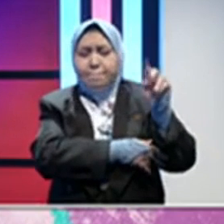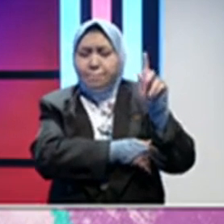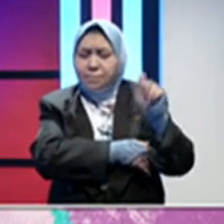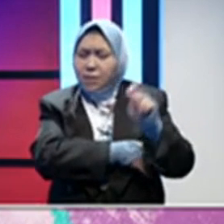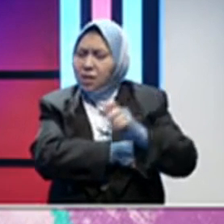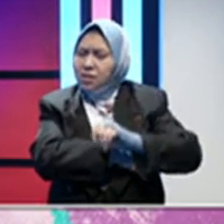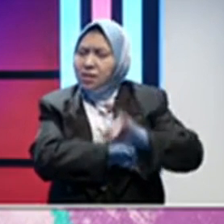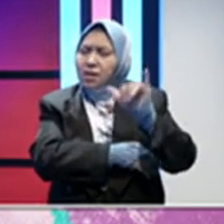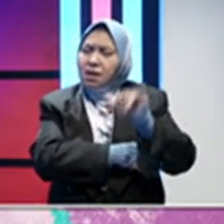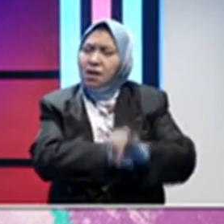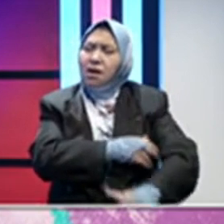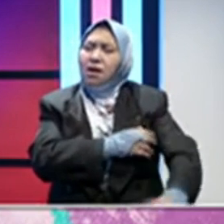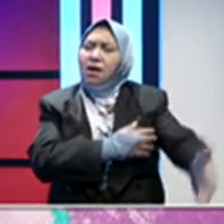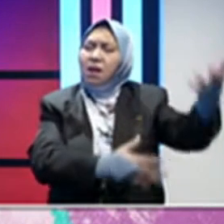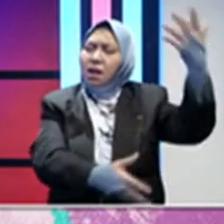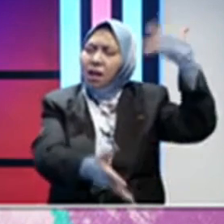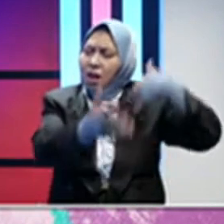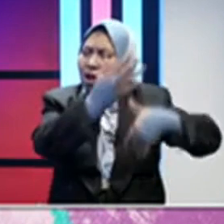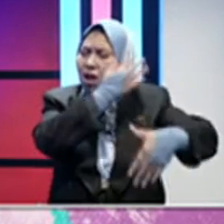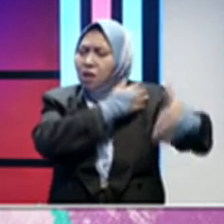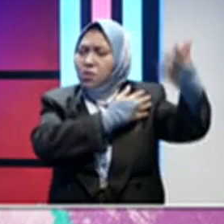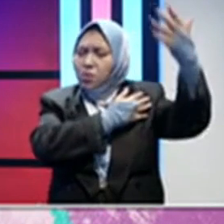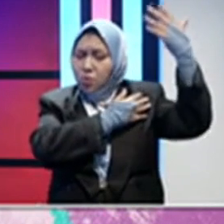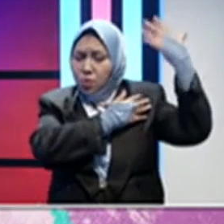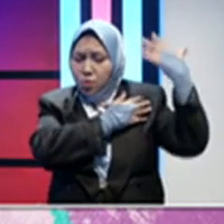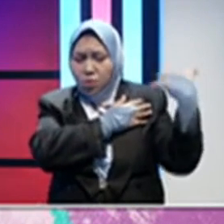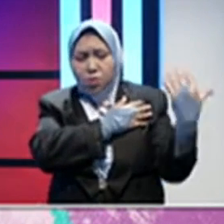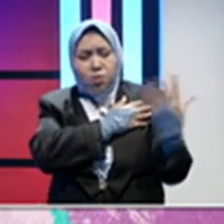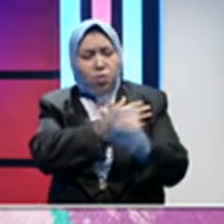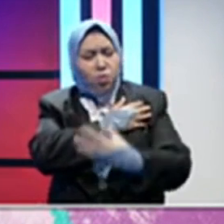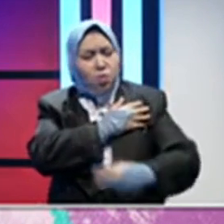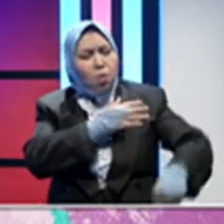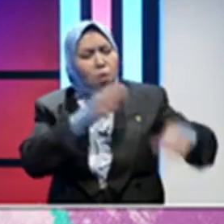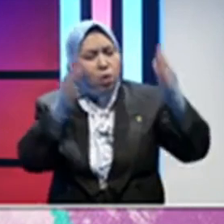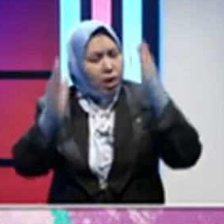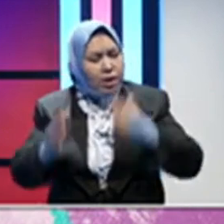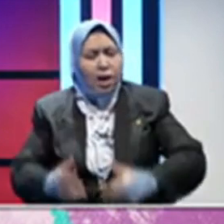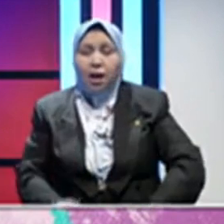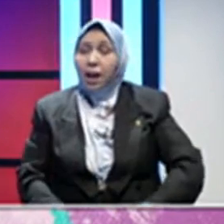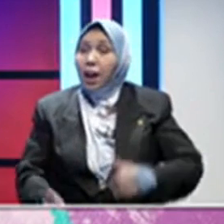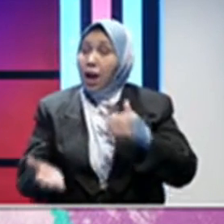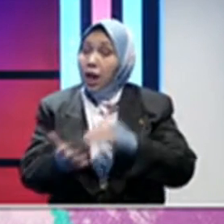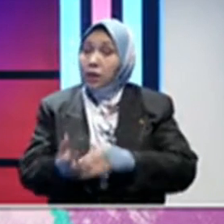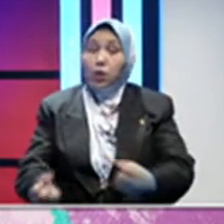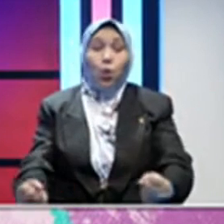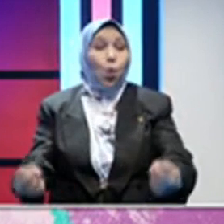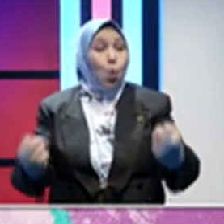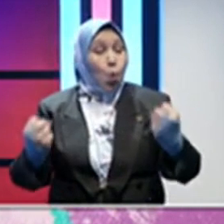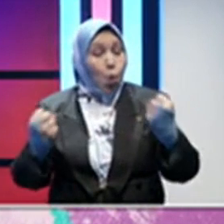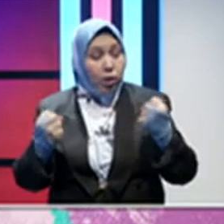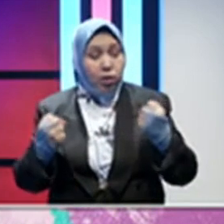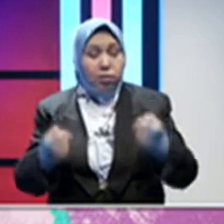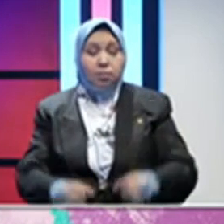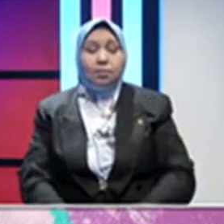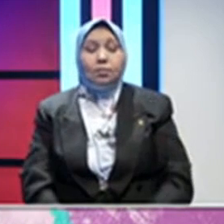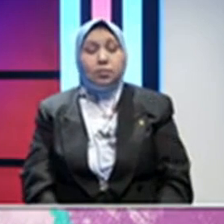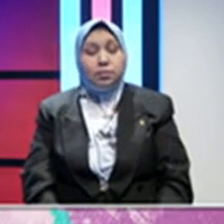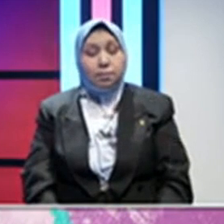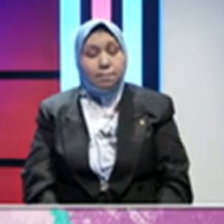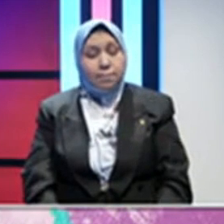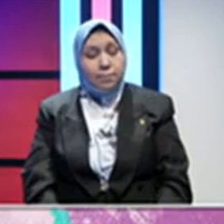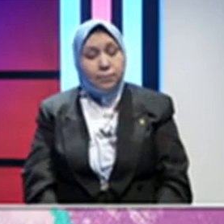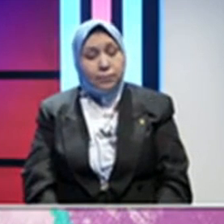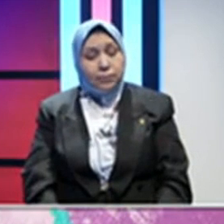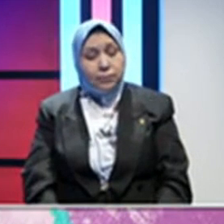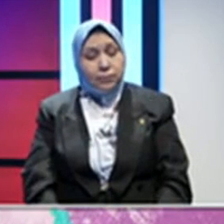قبله من القرون من هو أشد منه،